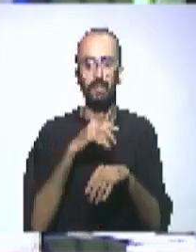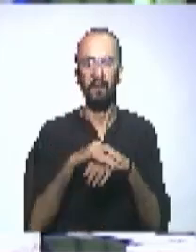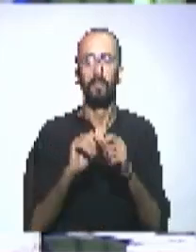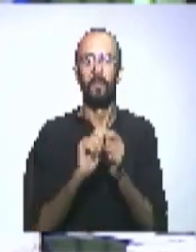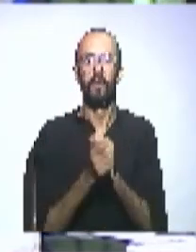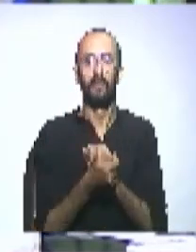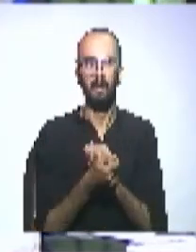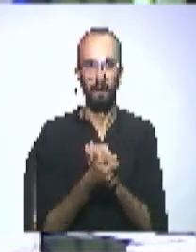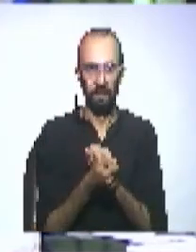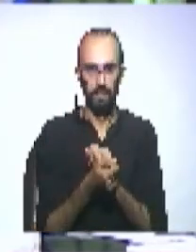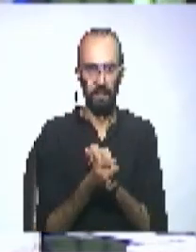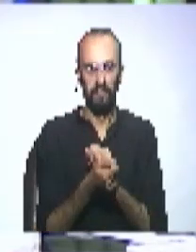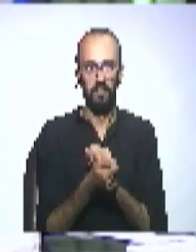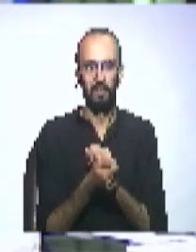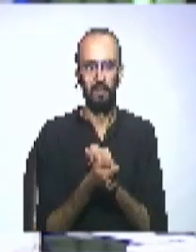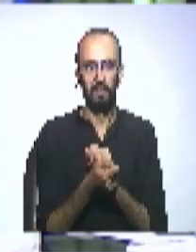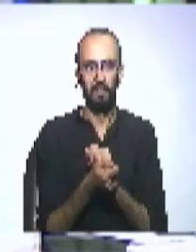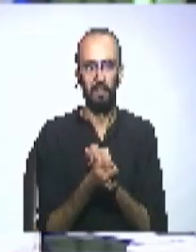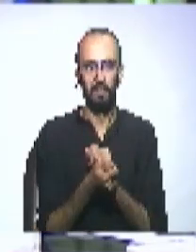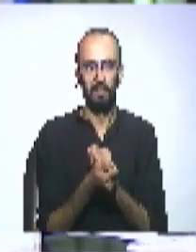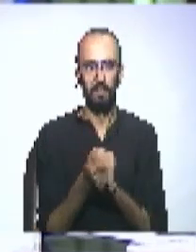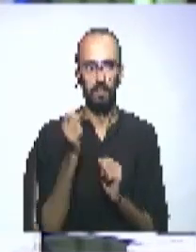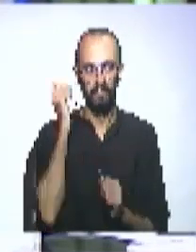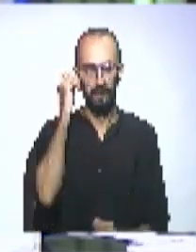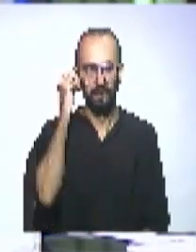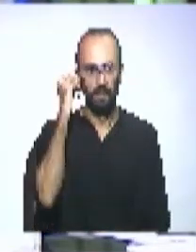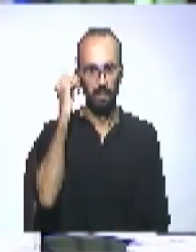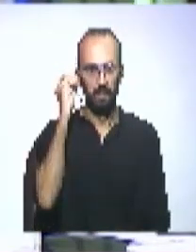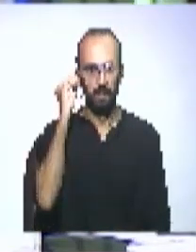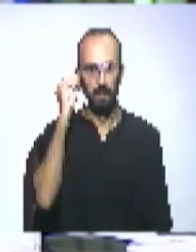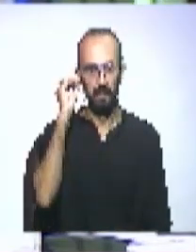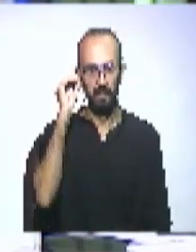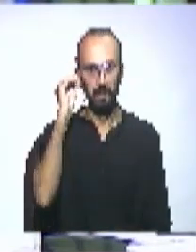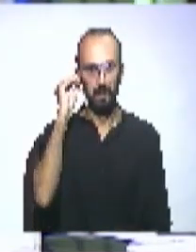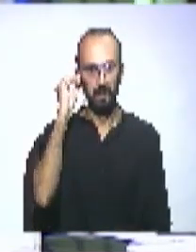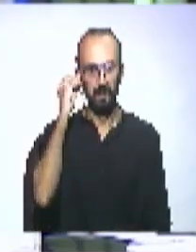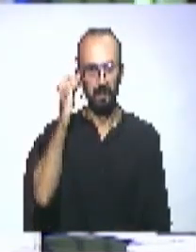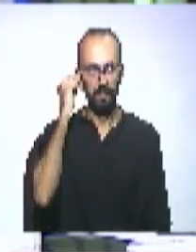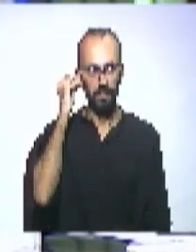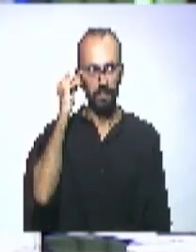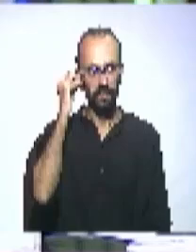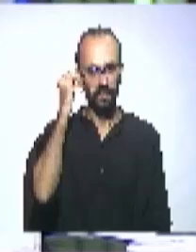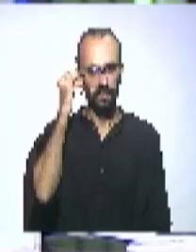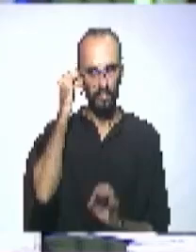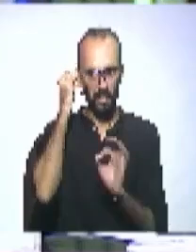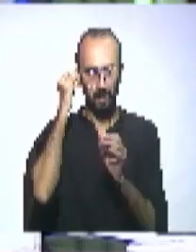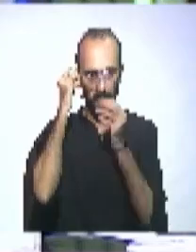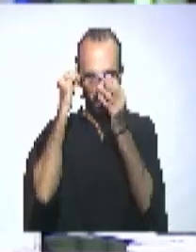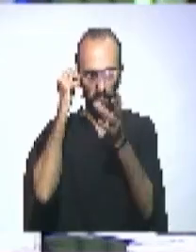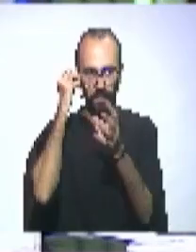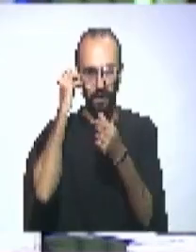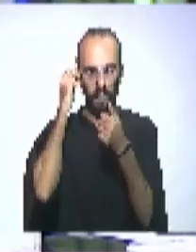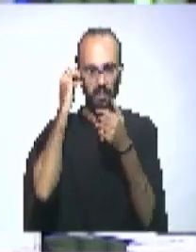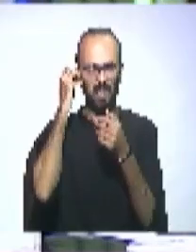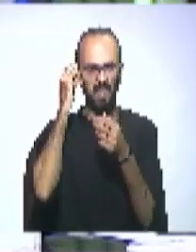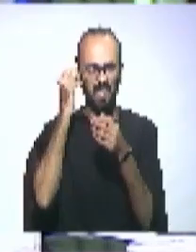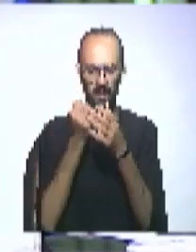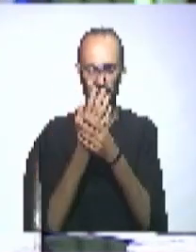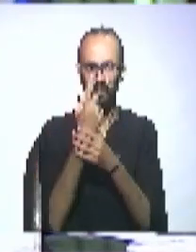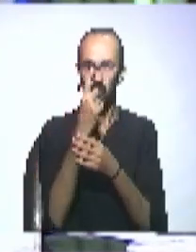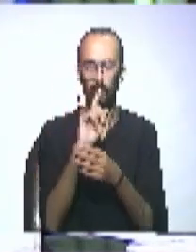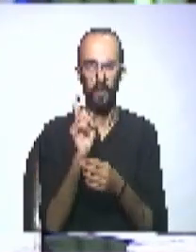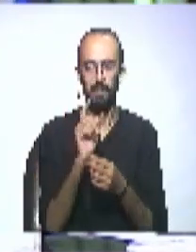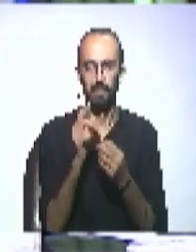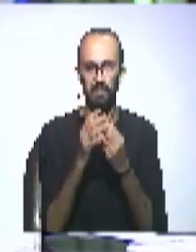انا لابس الجلافزات كلها فوق بعض. بس ده تعليق كده كان لازم اقوله يعني. انا ما بلبسش واحد واقلع واحد وكده،